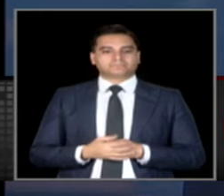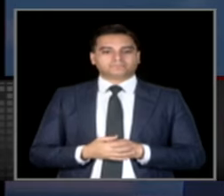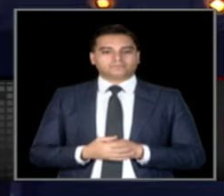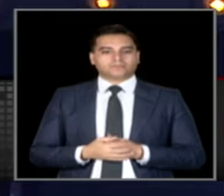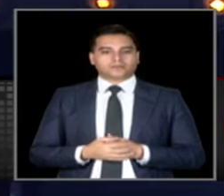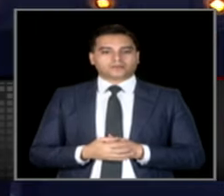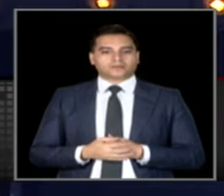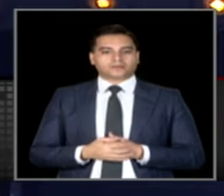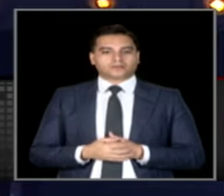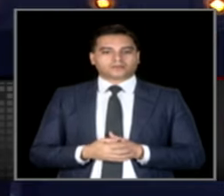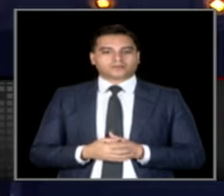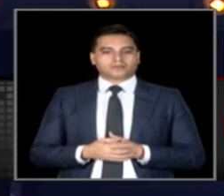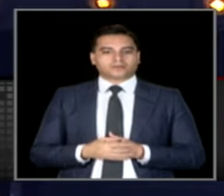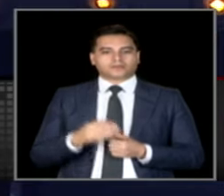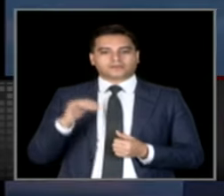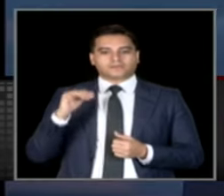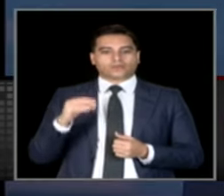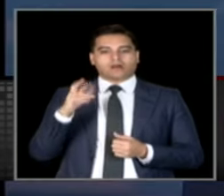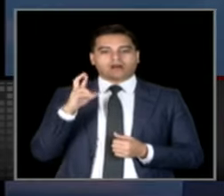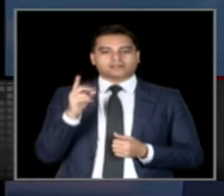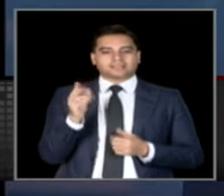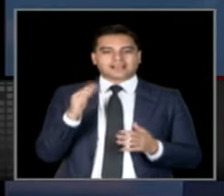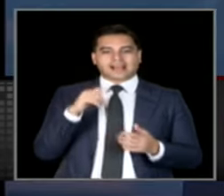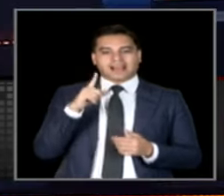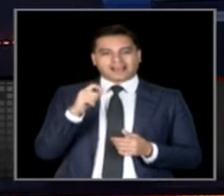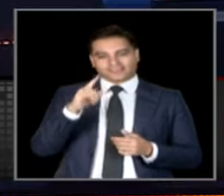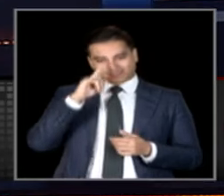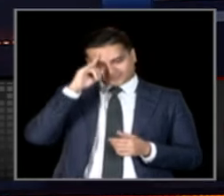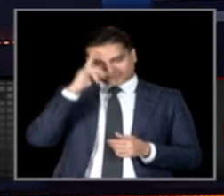منتظر خلف؟ خلف؟ بألف اسم.